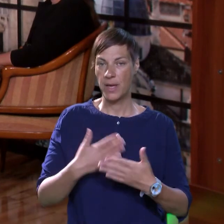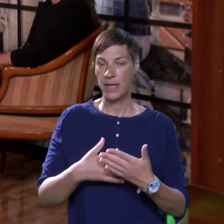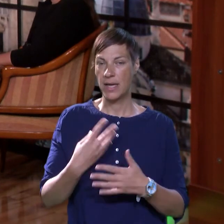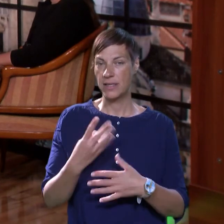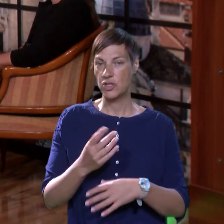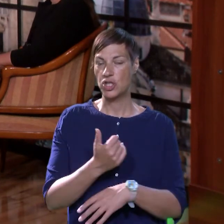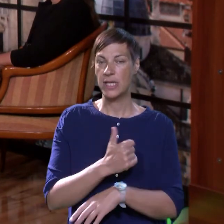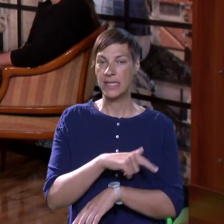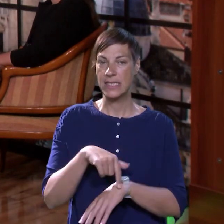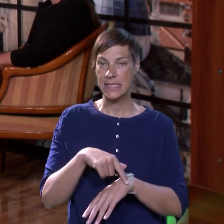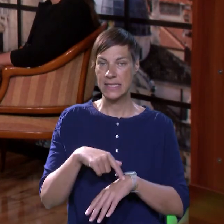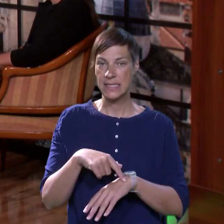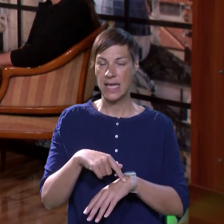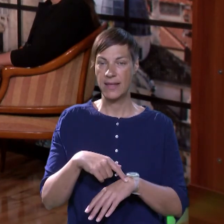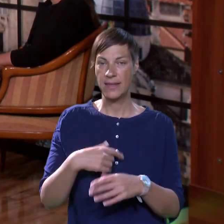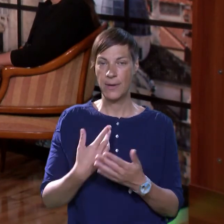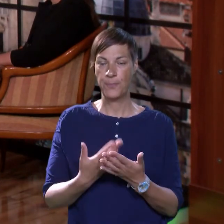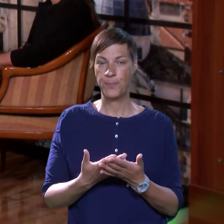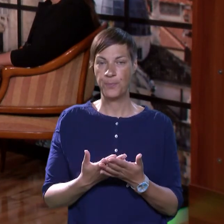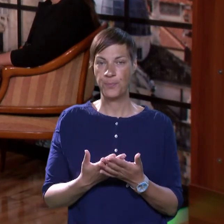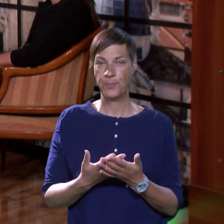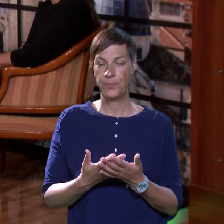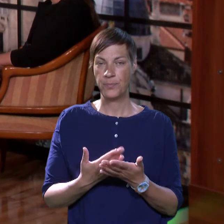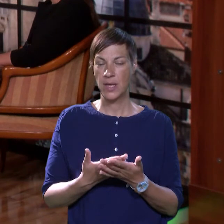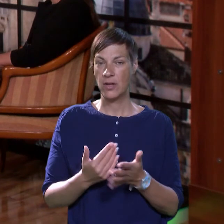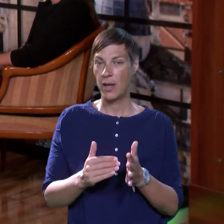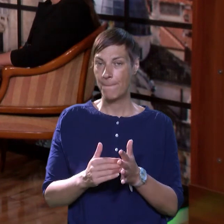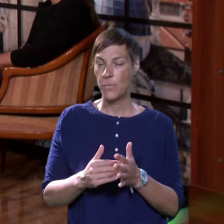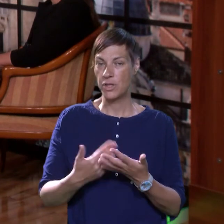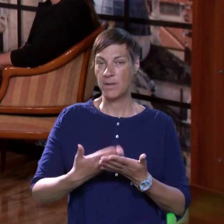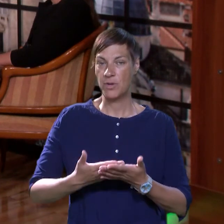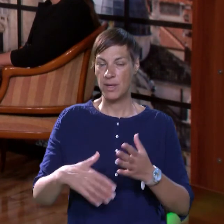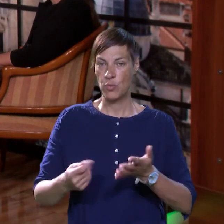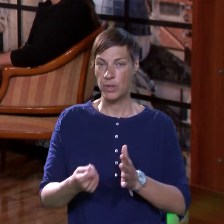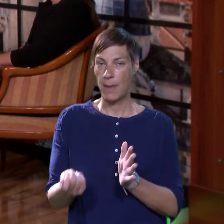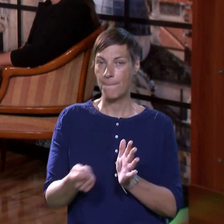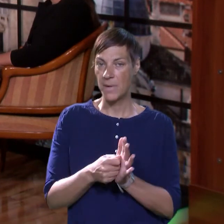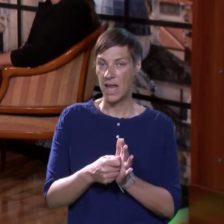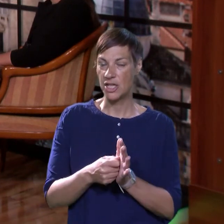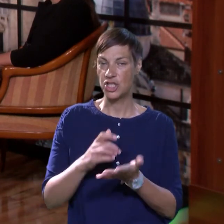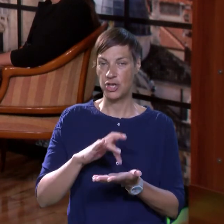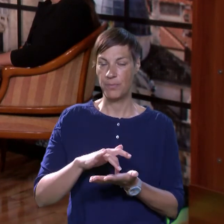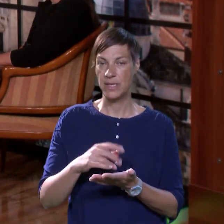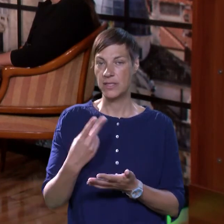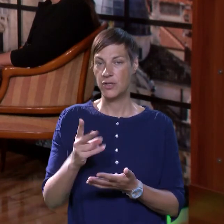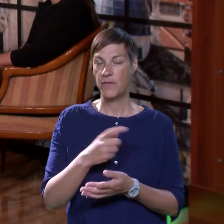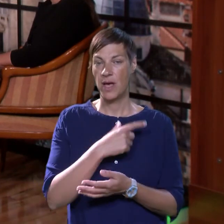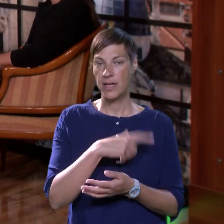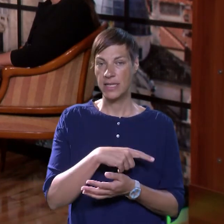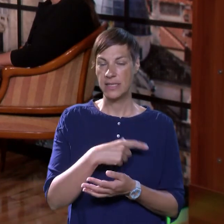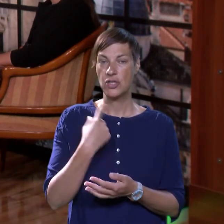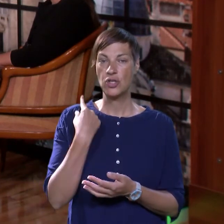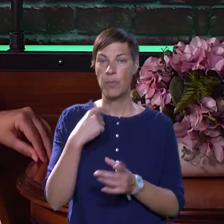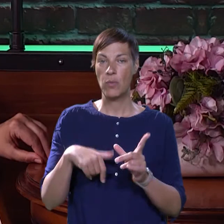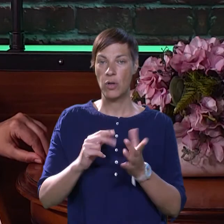koje smo rekli oko volontiranja, onda je ona nužno da bude plaćena pozicija. I dakle, 12 ljudi